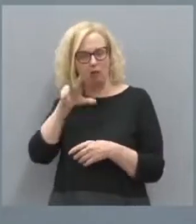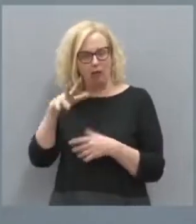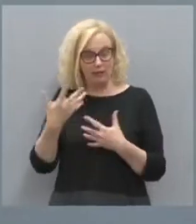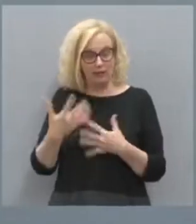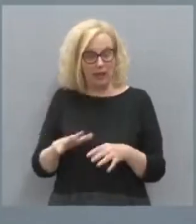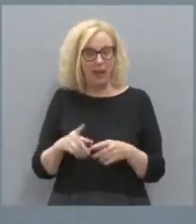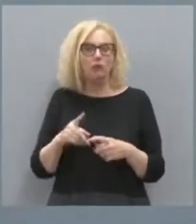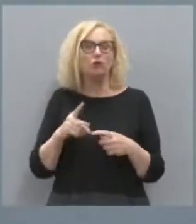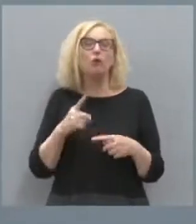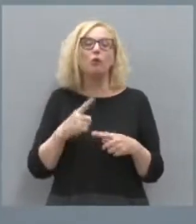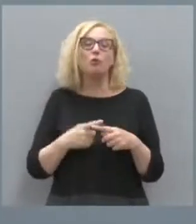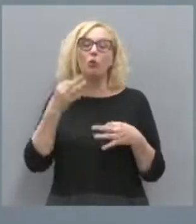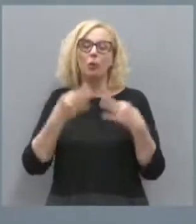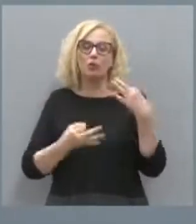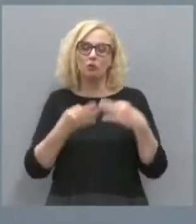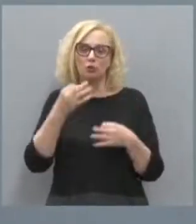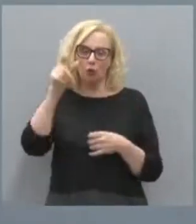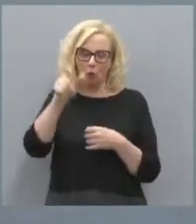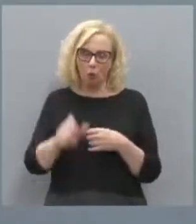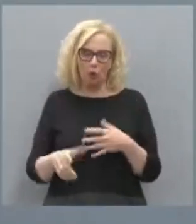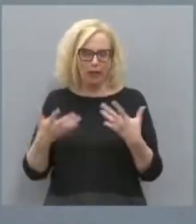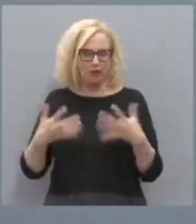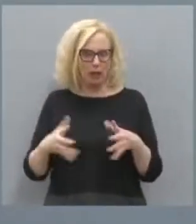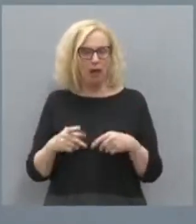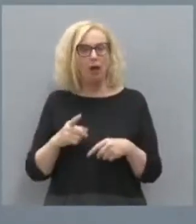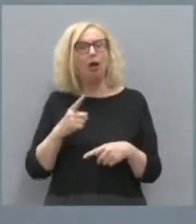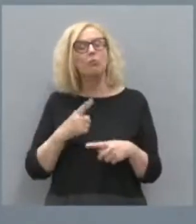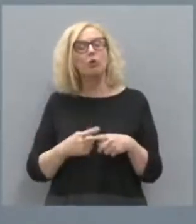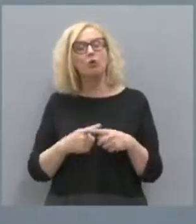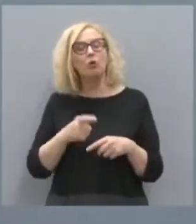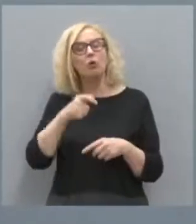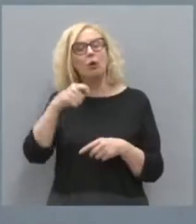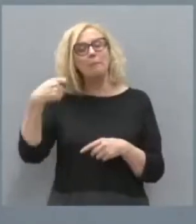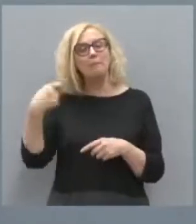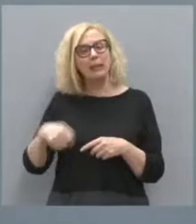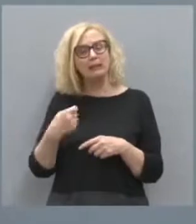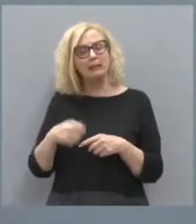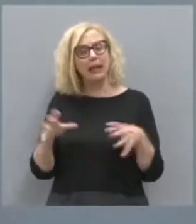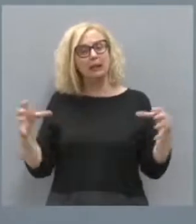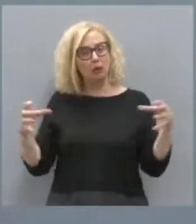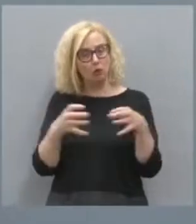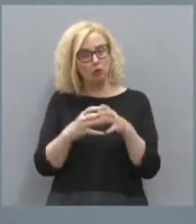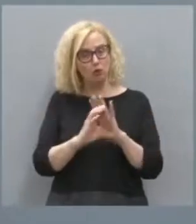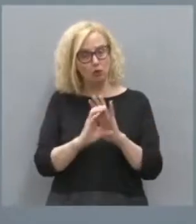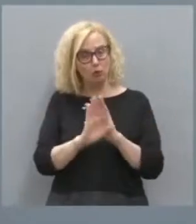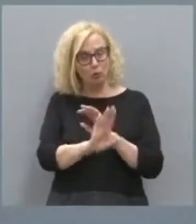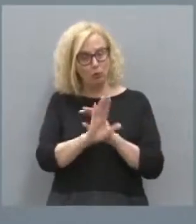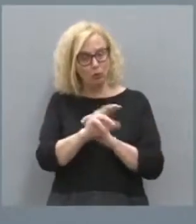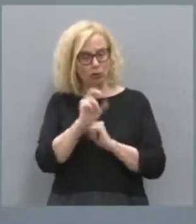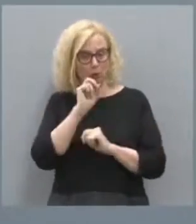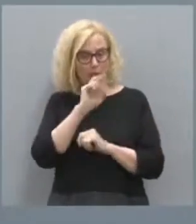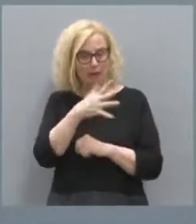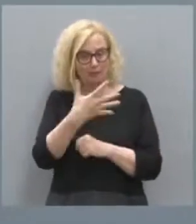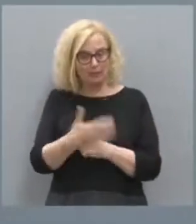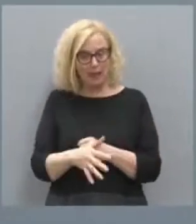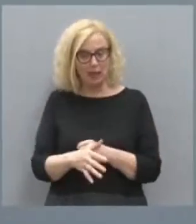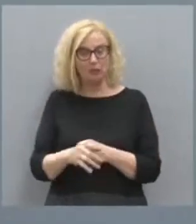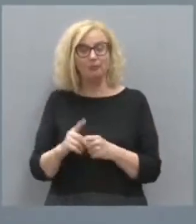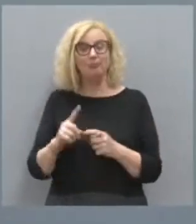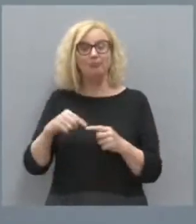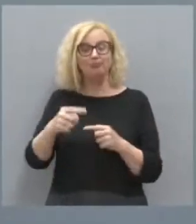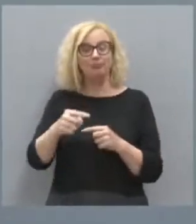presidente del consorzio dei dei comuni quindi nei prossimi giorni lunedì martedì